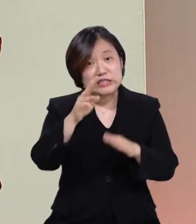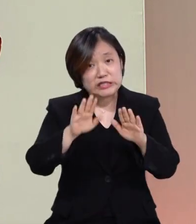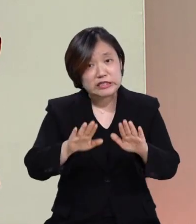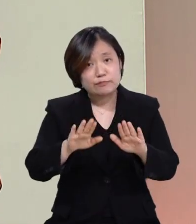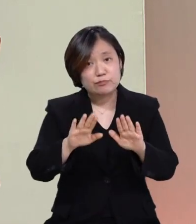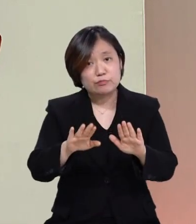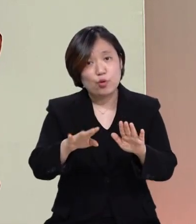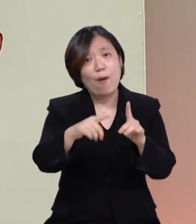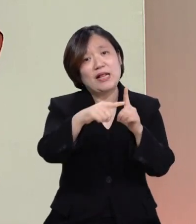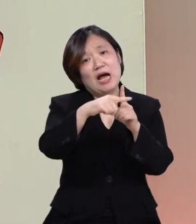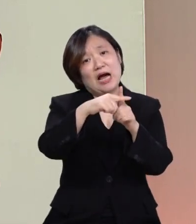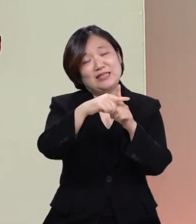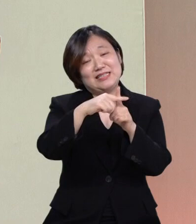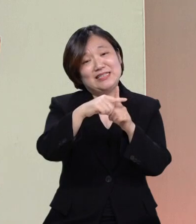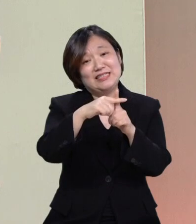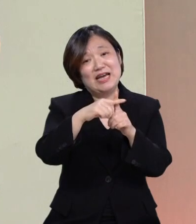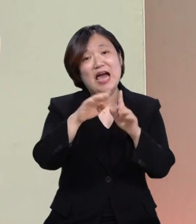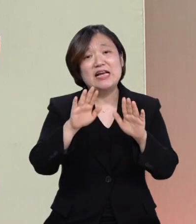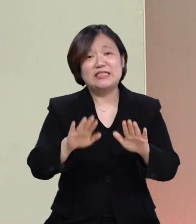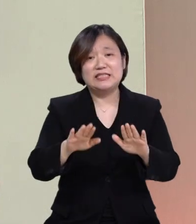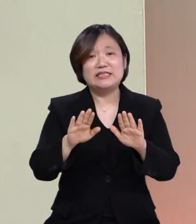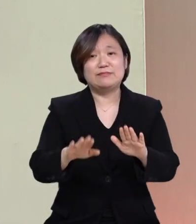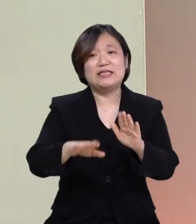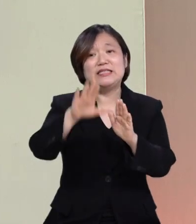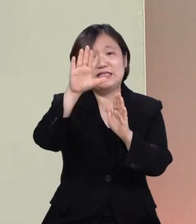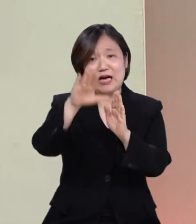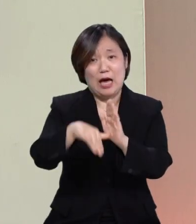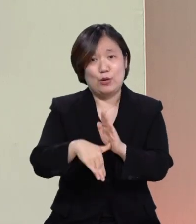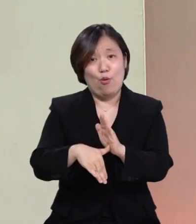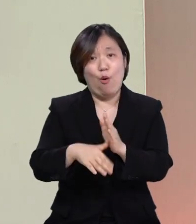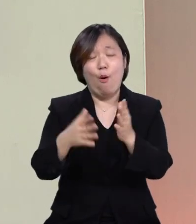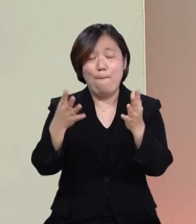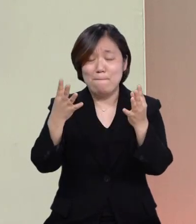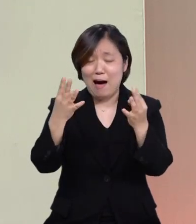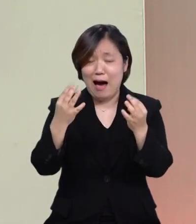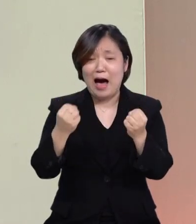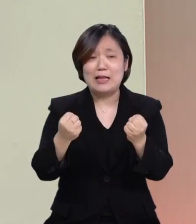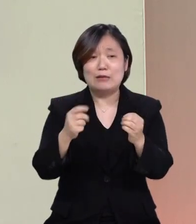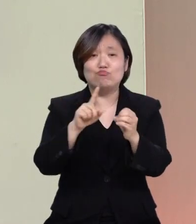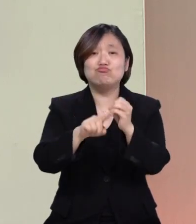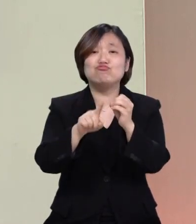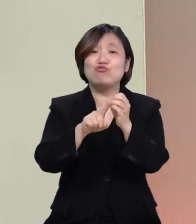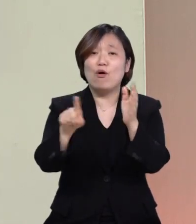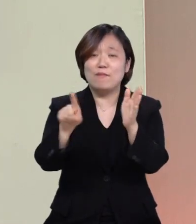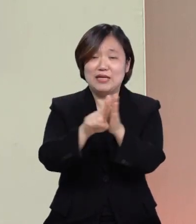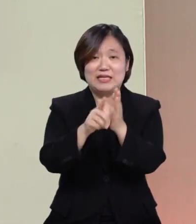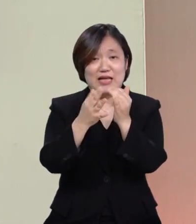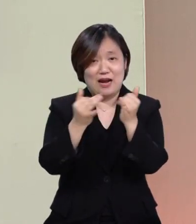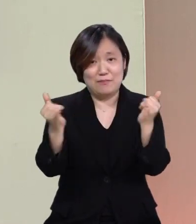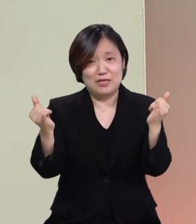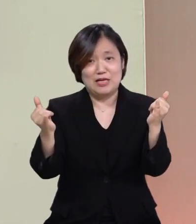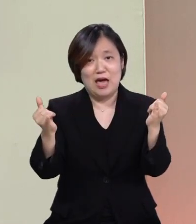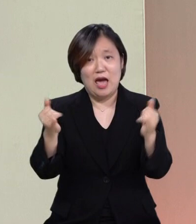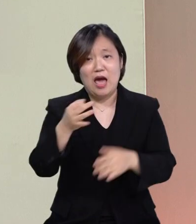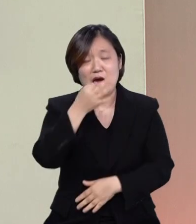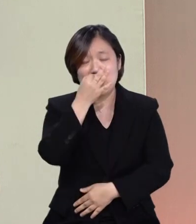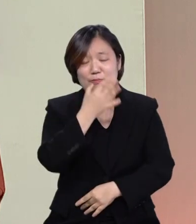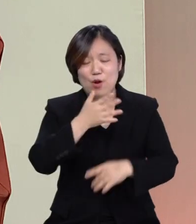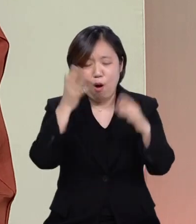순간이 시대 지금이 현대에서도 수많은 불자님들이 힘들고